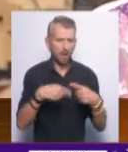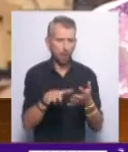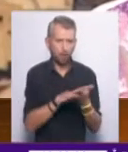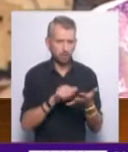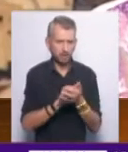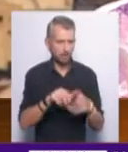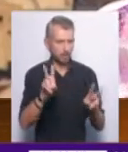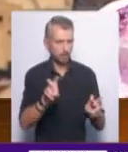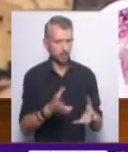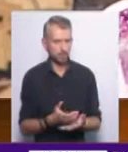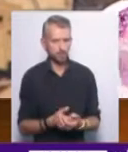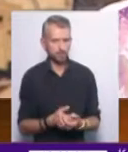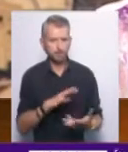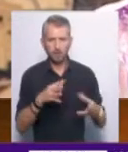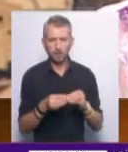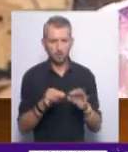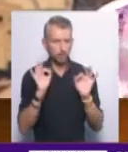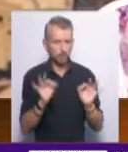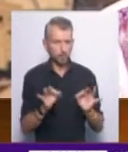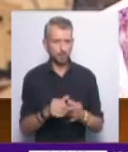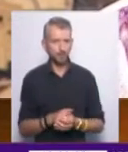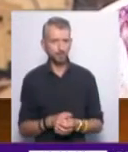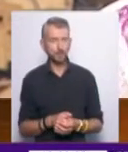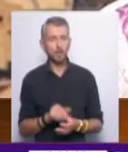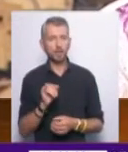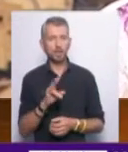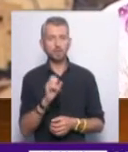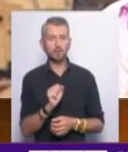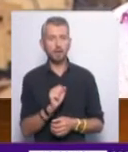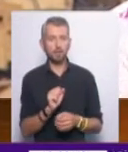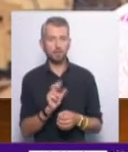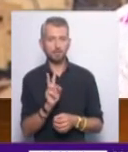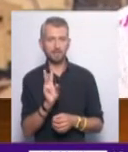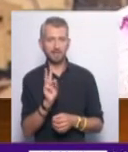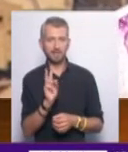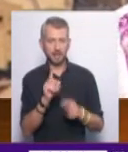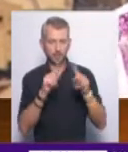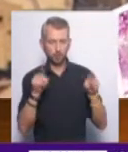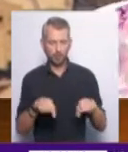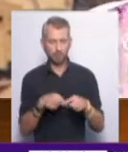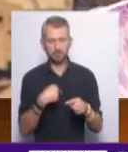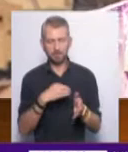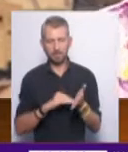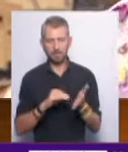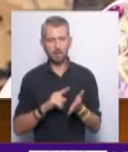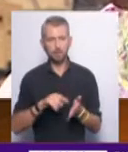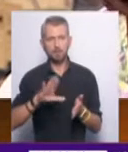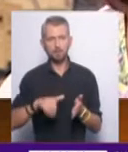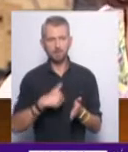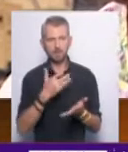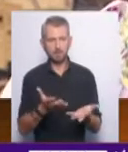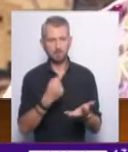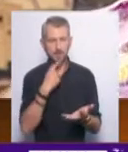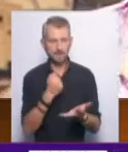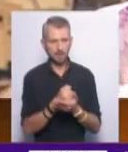того ніякого нема. І на третій сторінці мені написали, що після прийняття